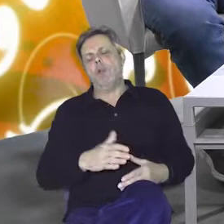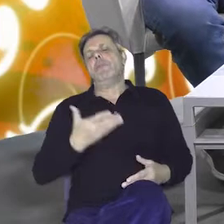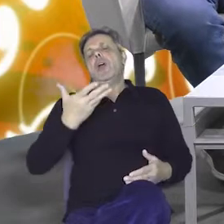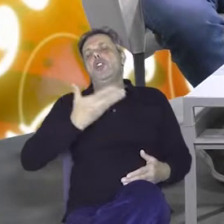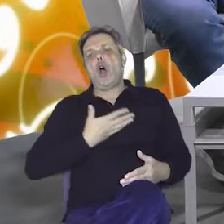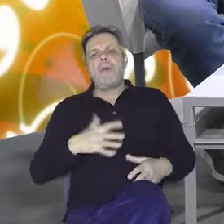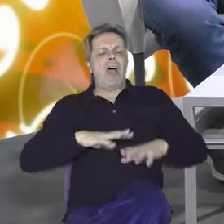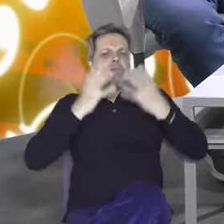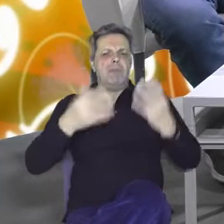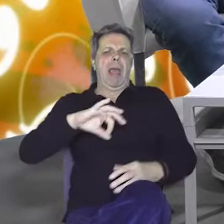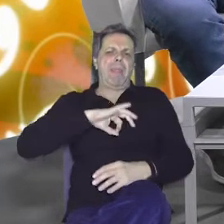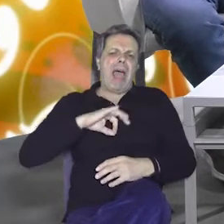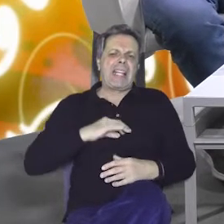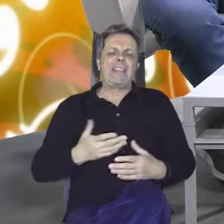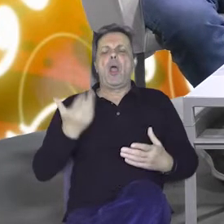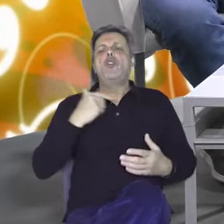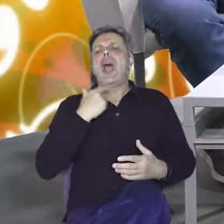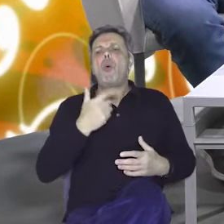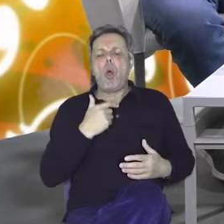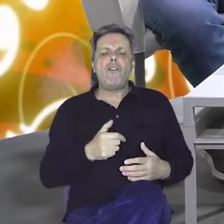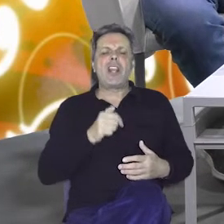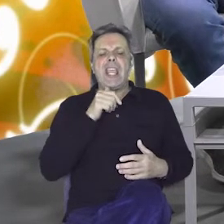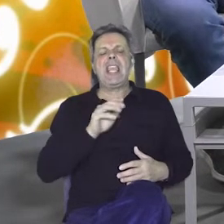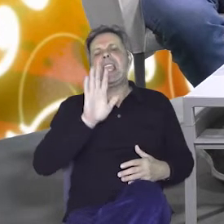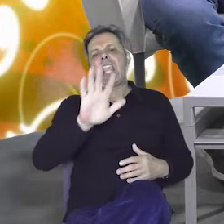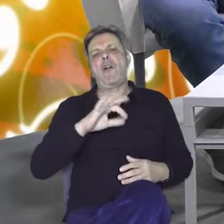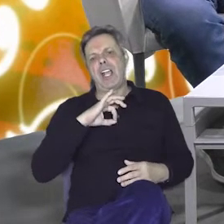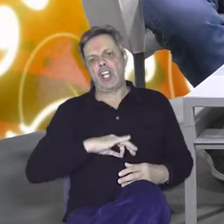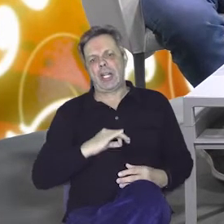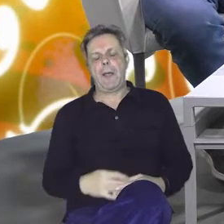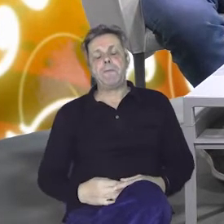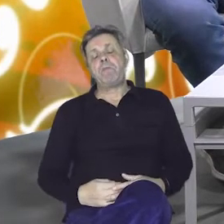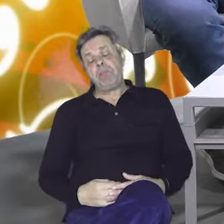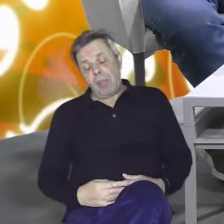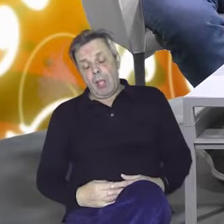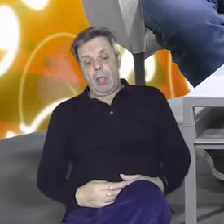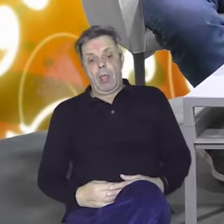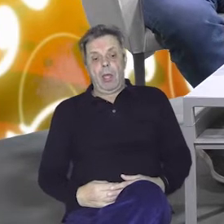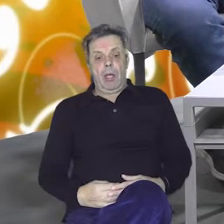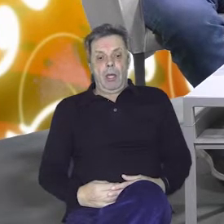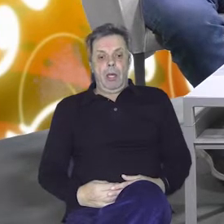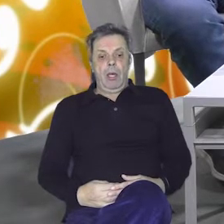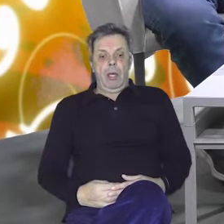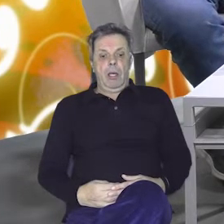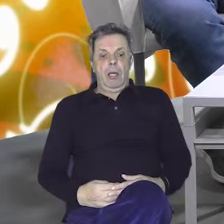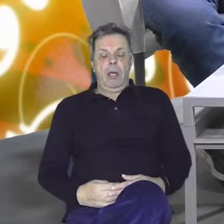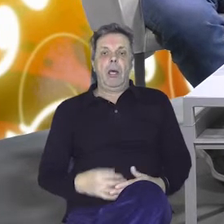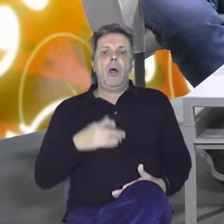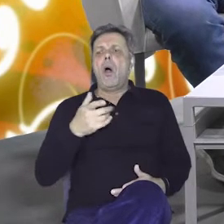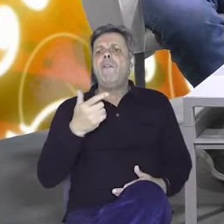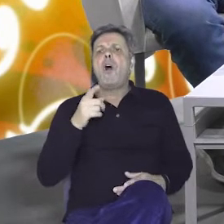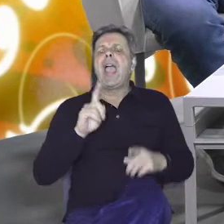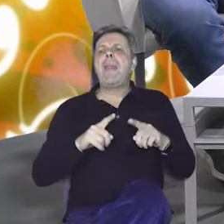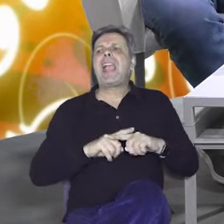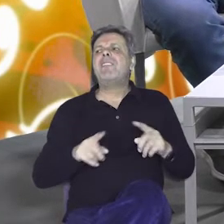te nagrade o čemu govori i njegova kćer. Zapravo, ovo je neka vrsta ode